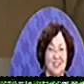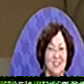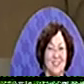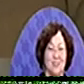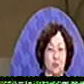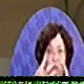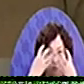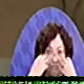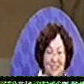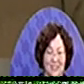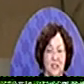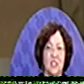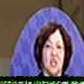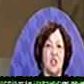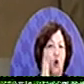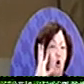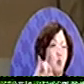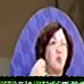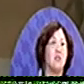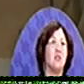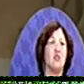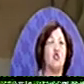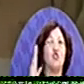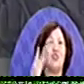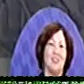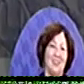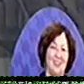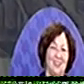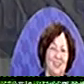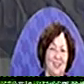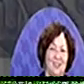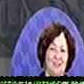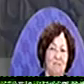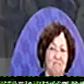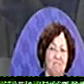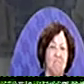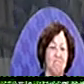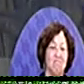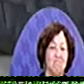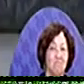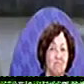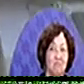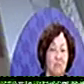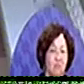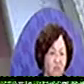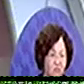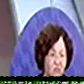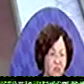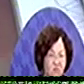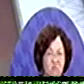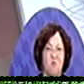шагнал хүрсэн уран бүтээлчд олон шилдэг бүтээл төрөх онгод ташуурыг зэрэг хүртээдэг гэж шагнал хүртэж байсан уран бүтээлчд